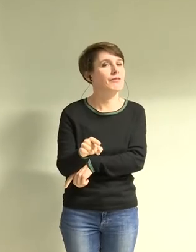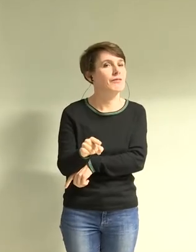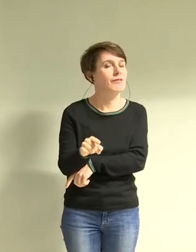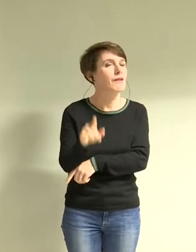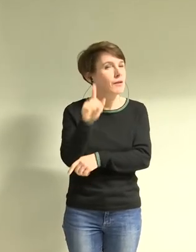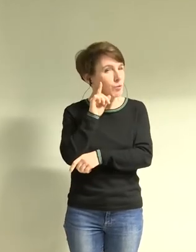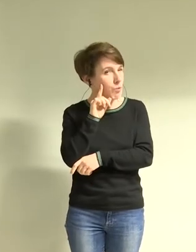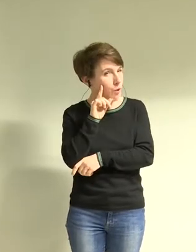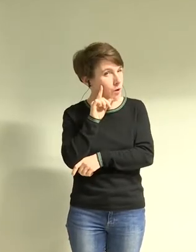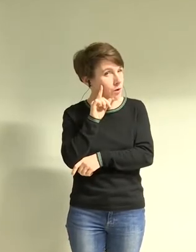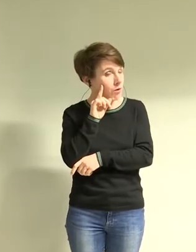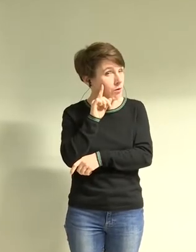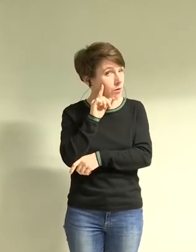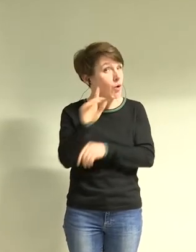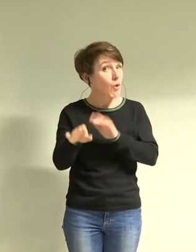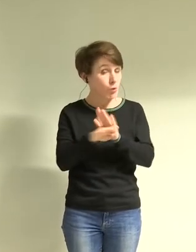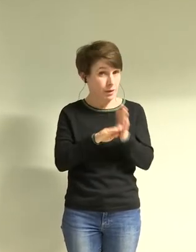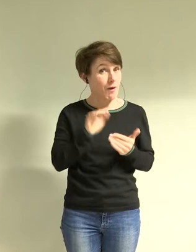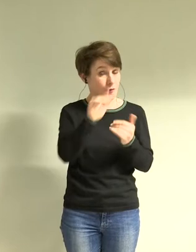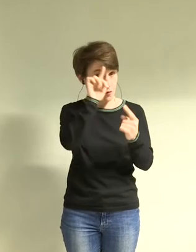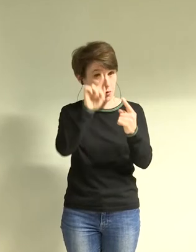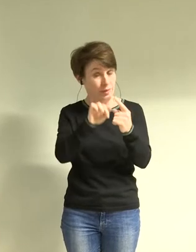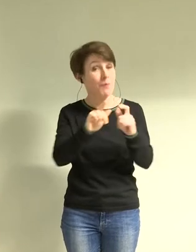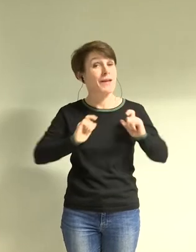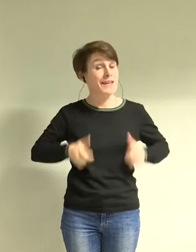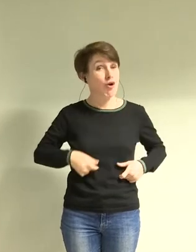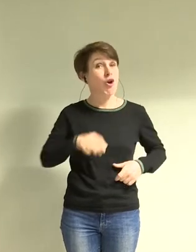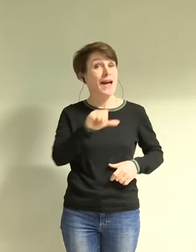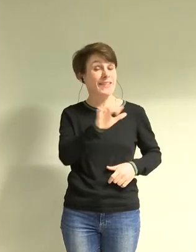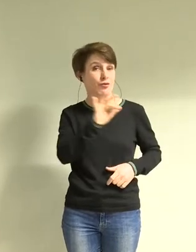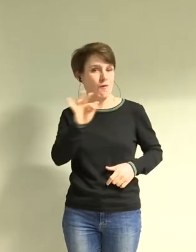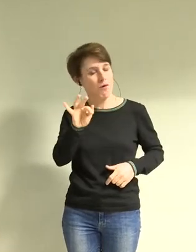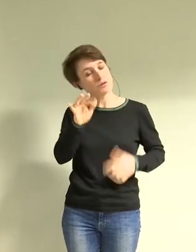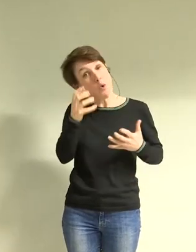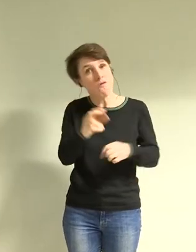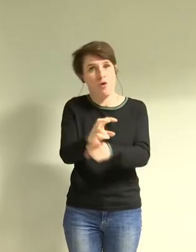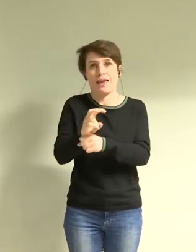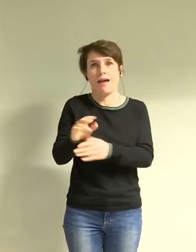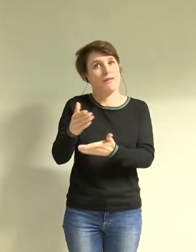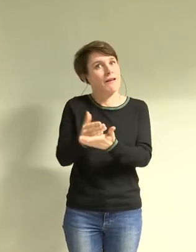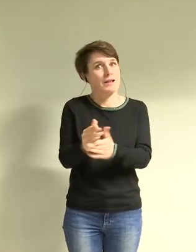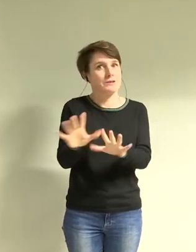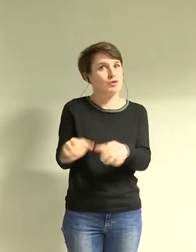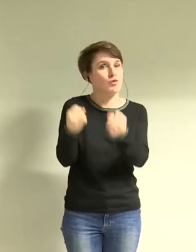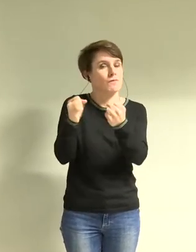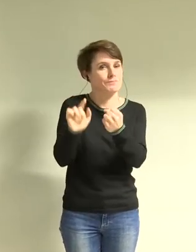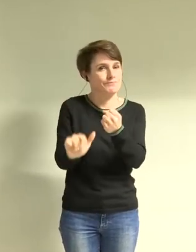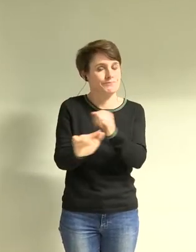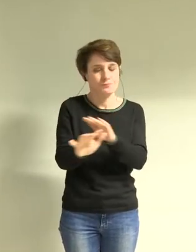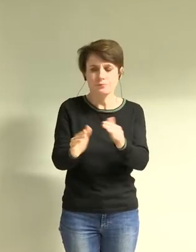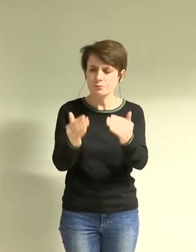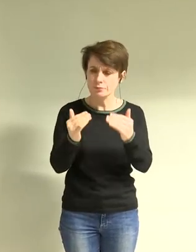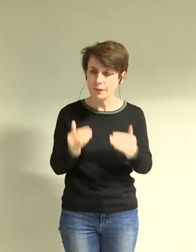que les stations maintenu le chaos voilà est par contre une chose qui nous semblent effectivement très intéressant